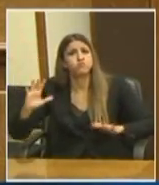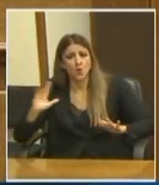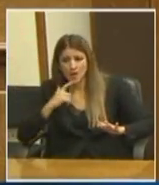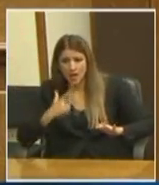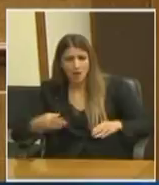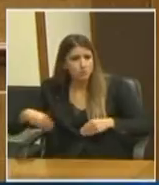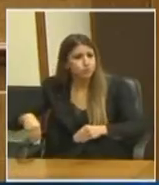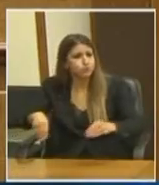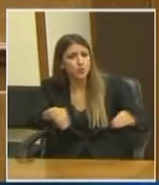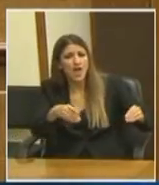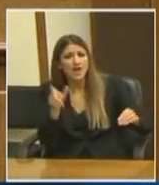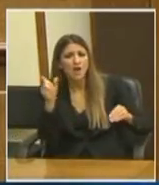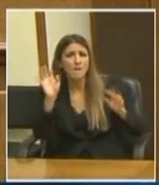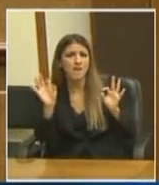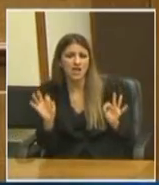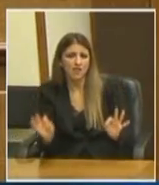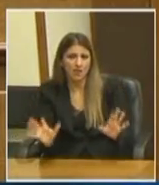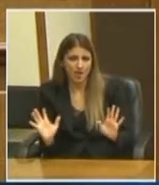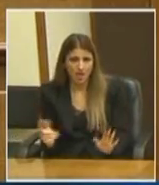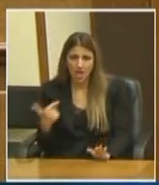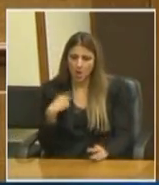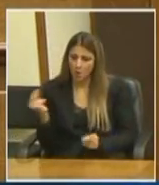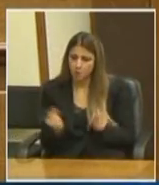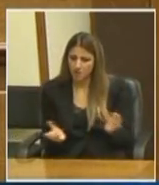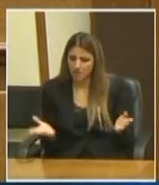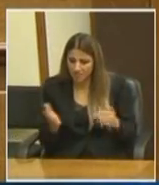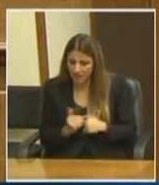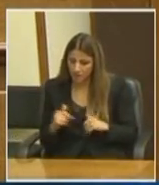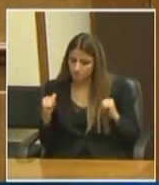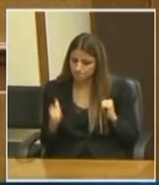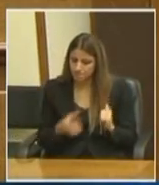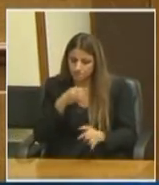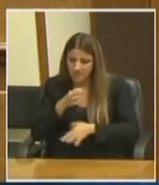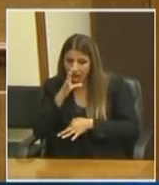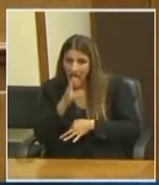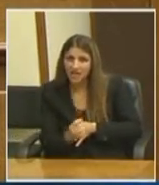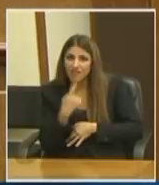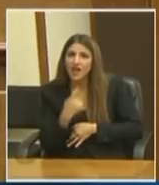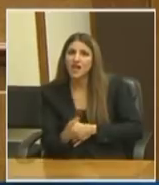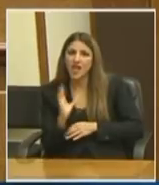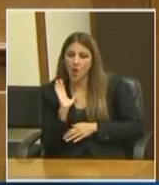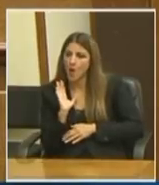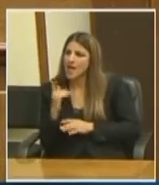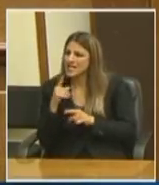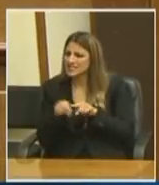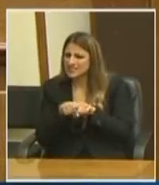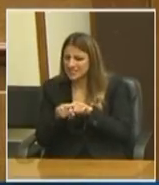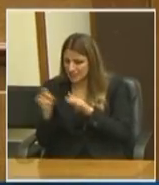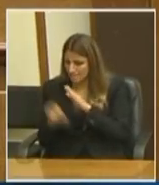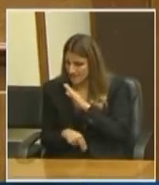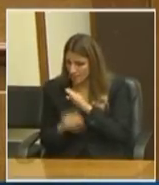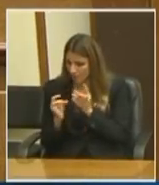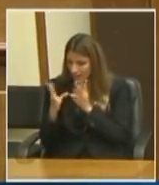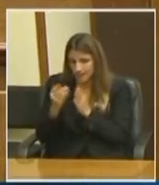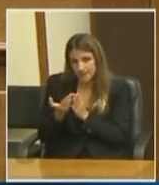που πάντα βρίσκεται. Δεν έχω κανένα πρόβλημα να πω ότι στρίβοντας το καράβι από το μνημόνιο αντιμνημόνιο προς πιο